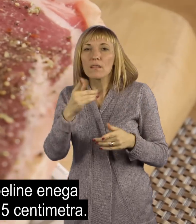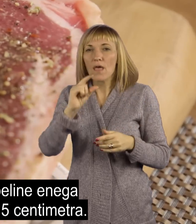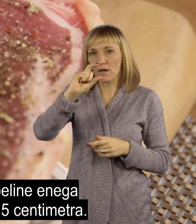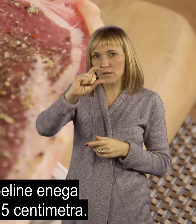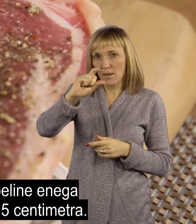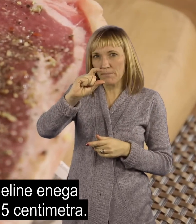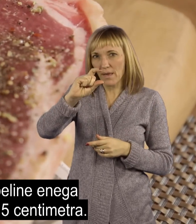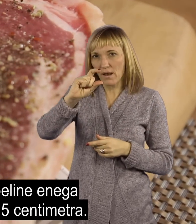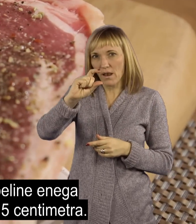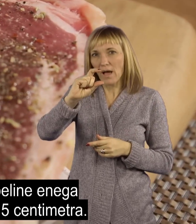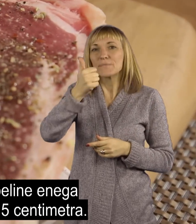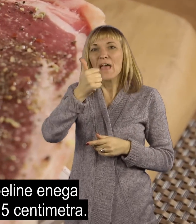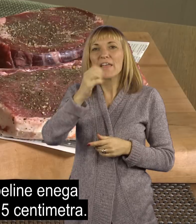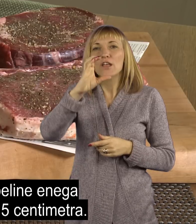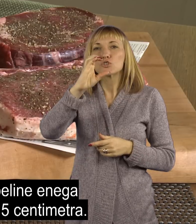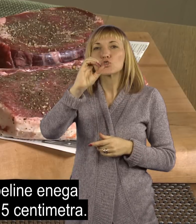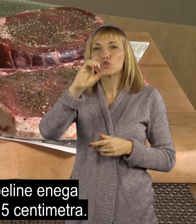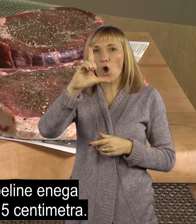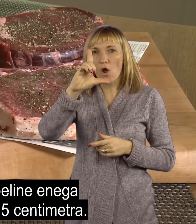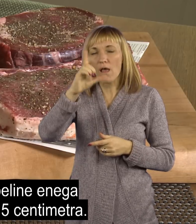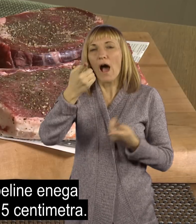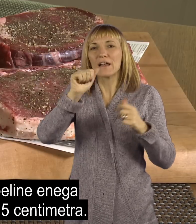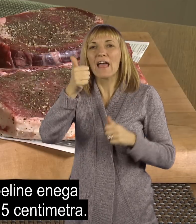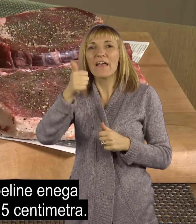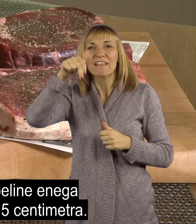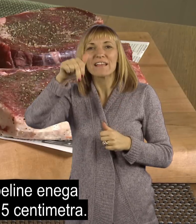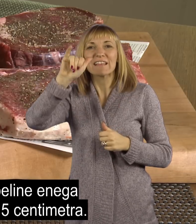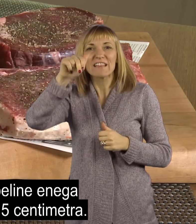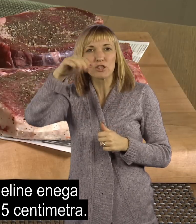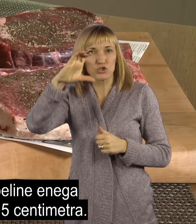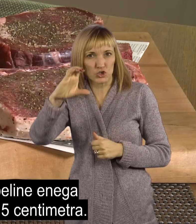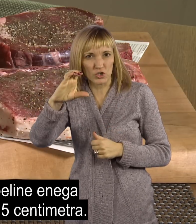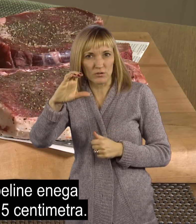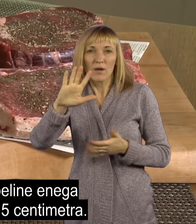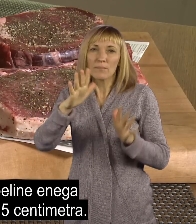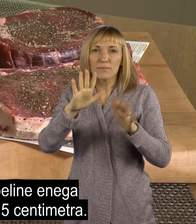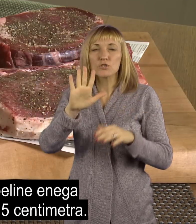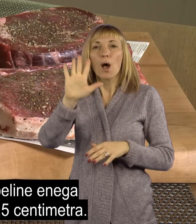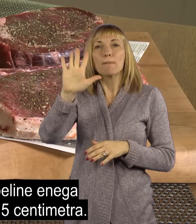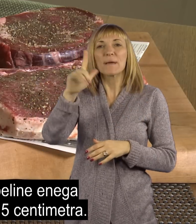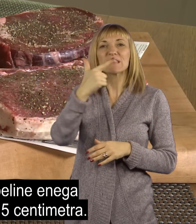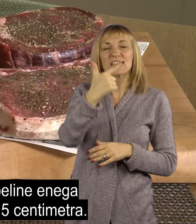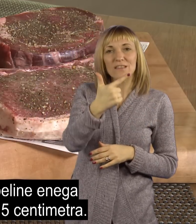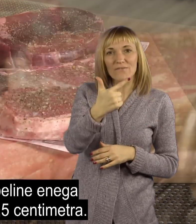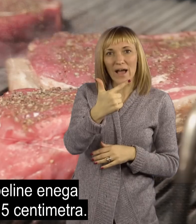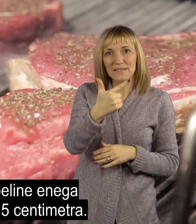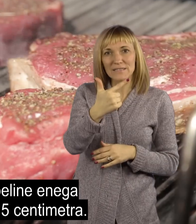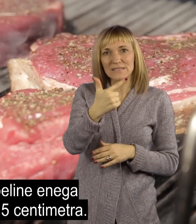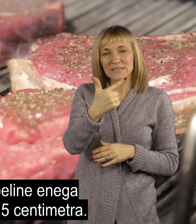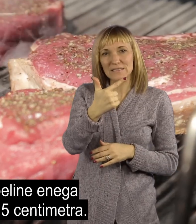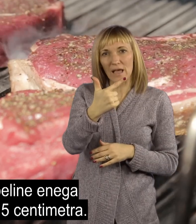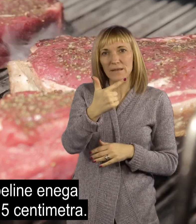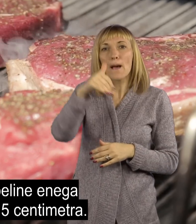nekje debeline eno colo, en inč, to je potem cirka